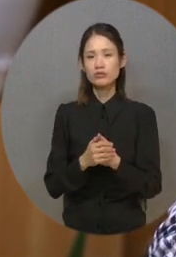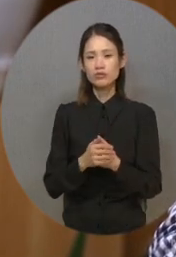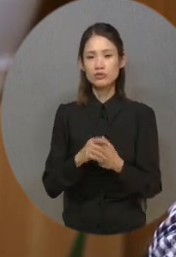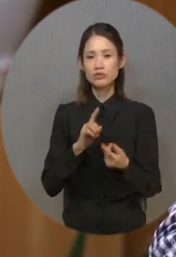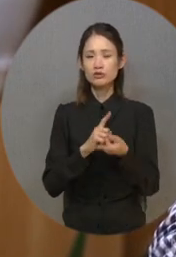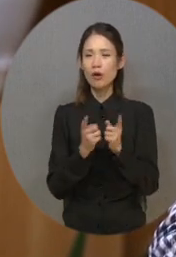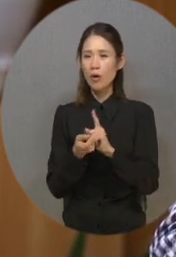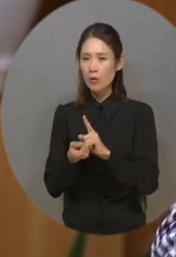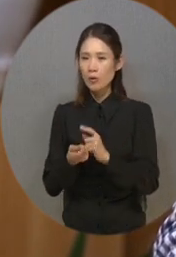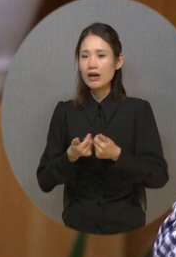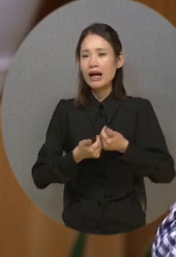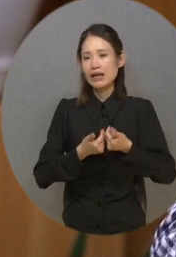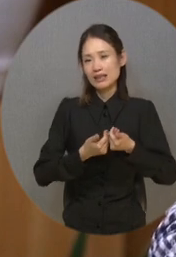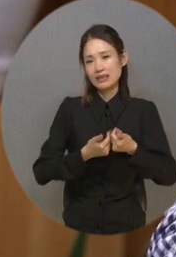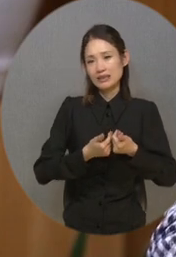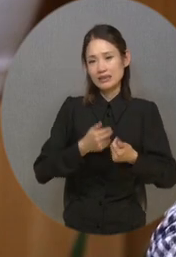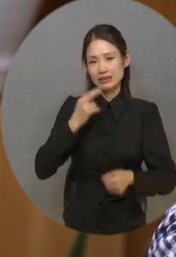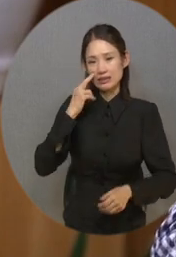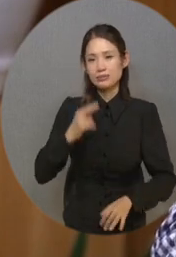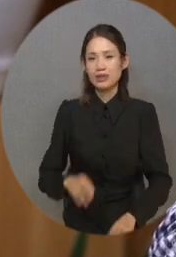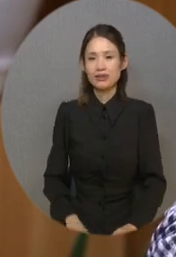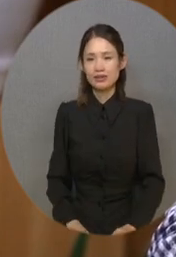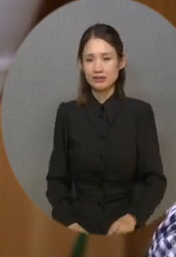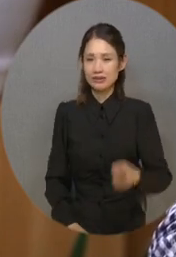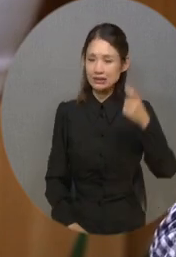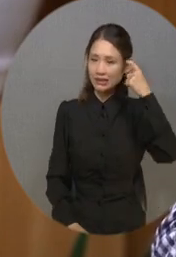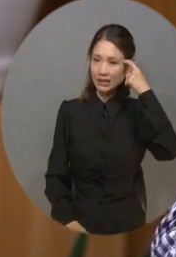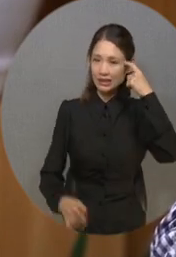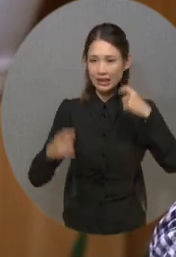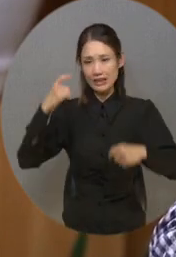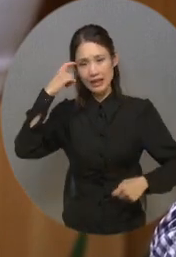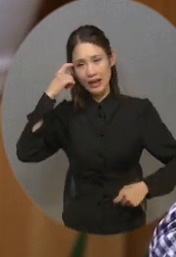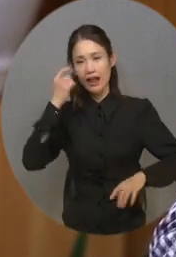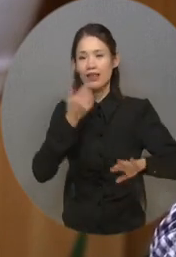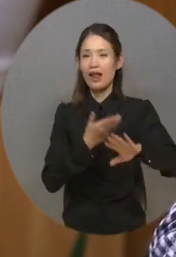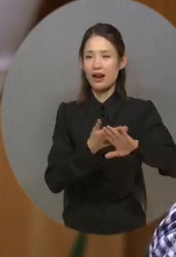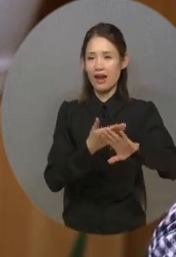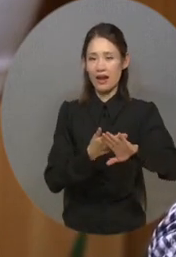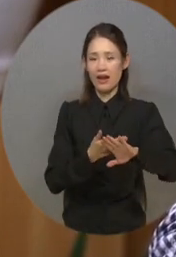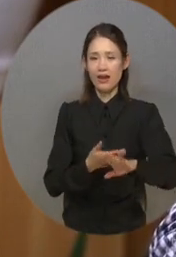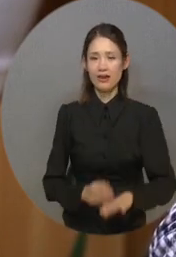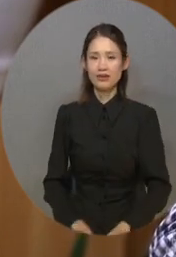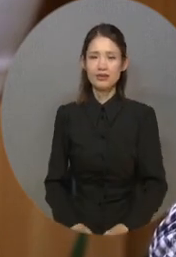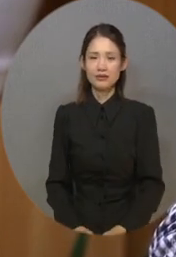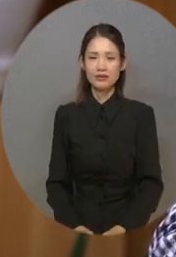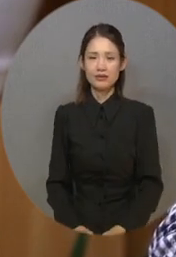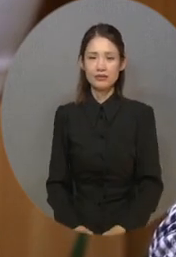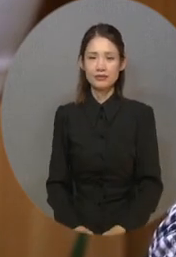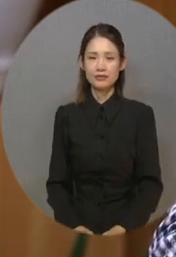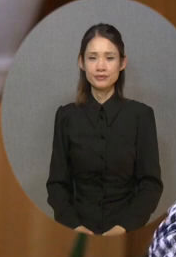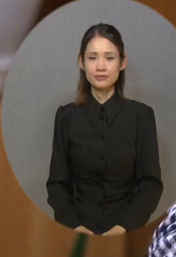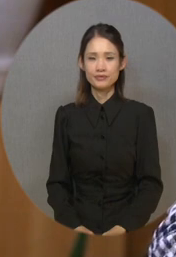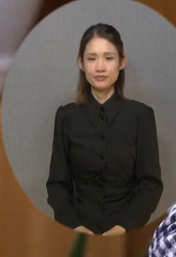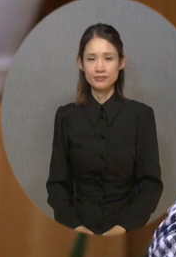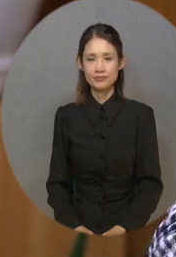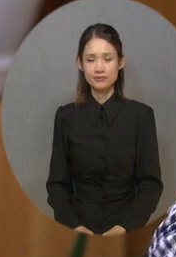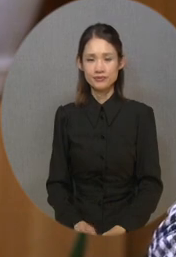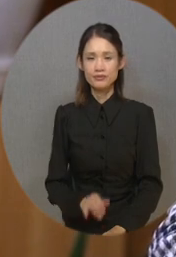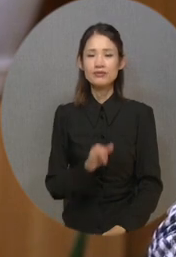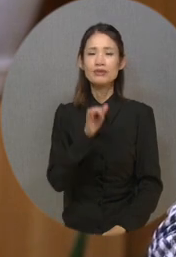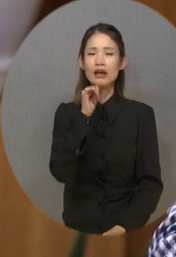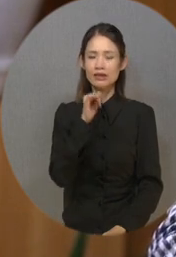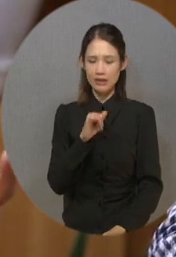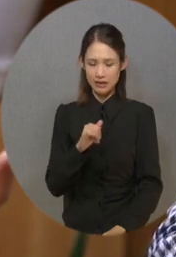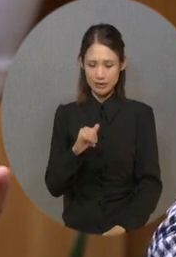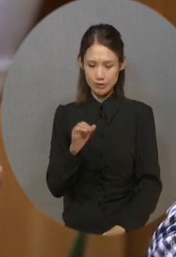우리끼리 갈등하는 거예요. 아, 예, 예. 이념이 다르다고 해서 갈등하고 네, 네, 네. 세대가 다르다고 해서 갈등하고 빈부의 격차 때문에 갈등하고